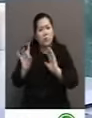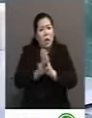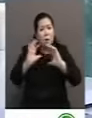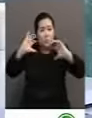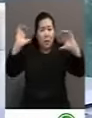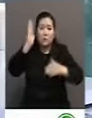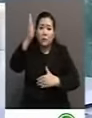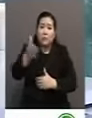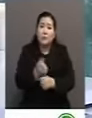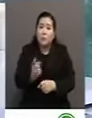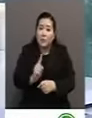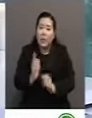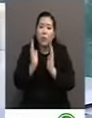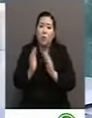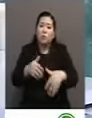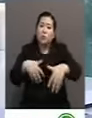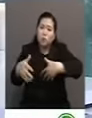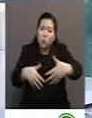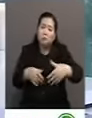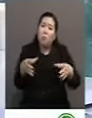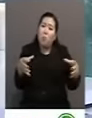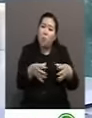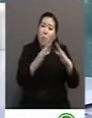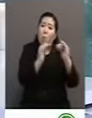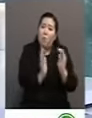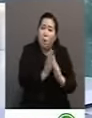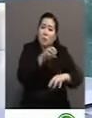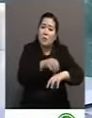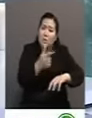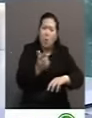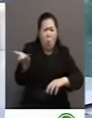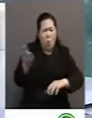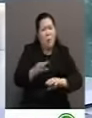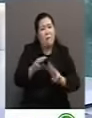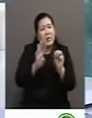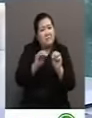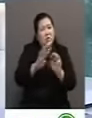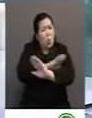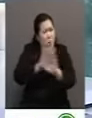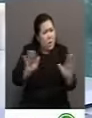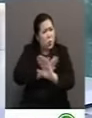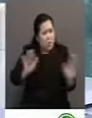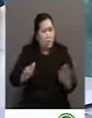อย่างไรต่อไปท่ามกลางเสียงคัดค้านของฝั่งธรรมชโยบอกว่าก็ยังคงขอให้ยกเลิกมาตรา44เช่นเดียวกันนะคะ